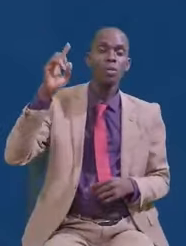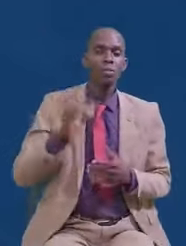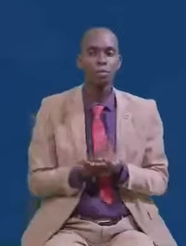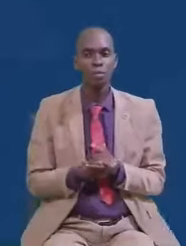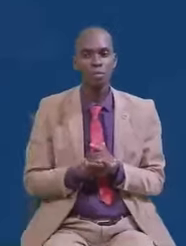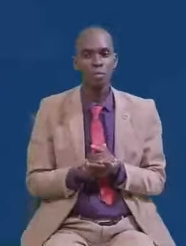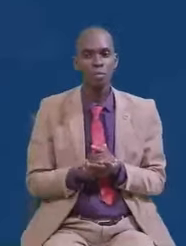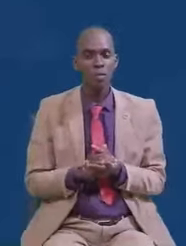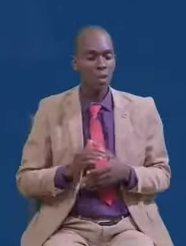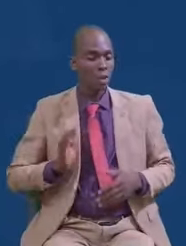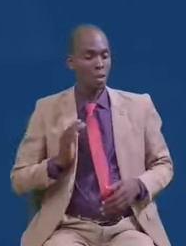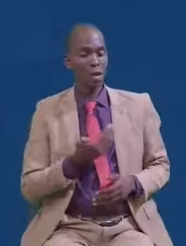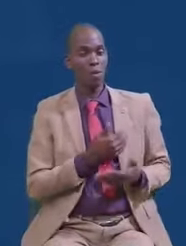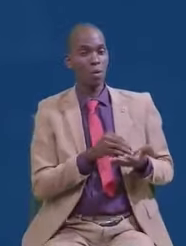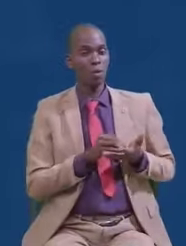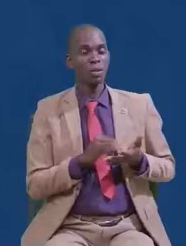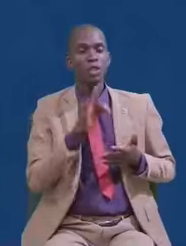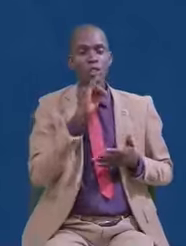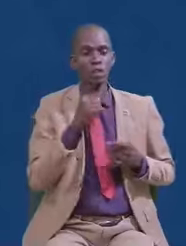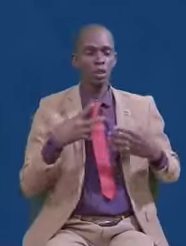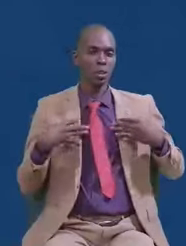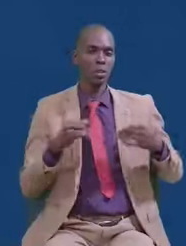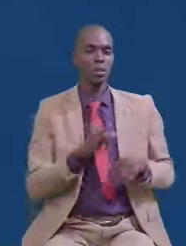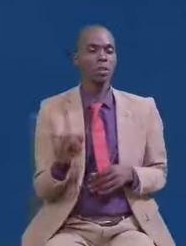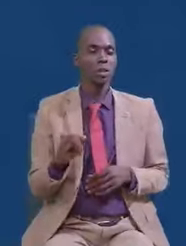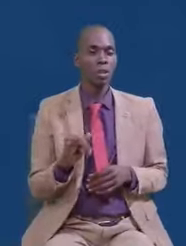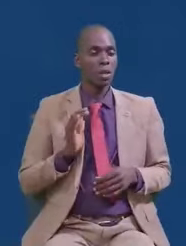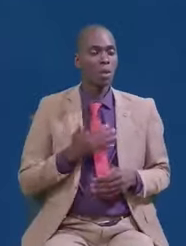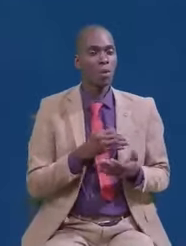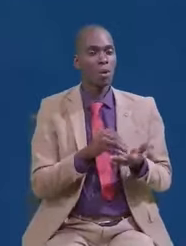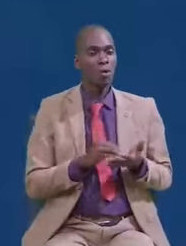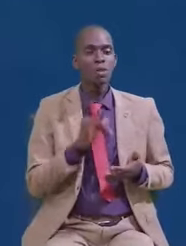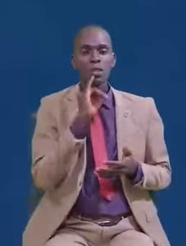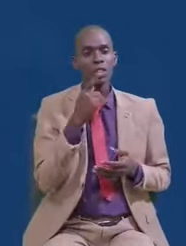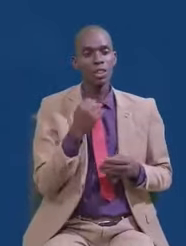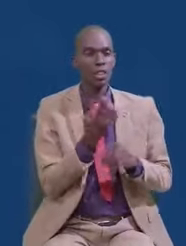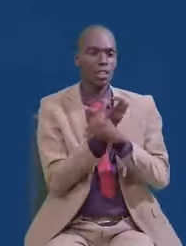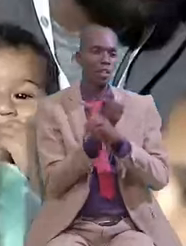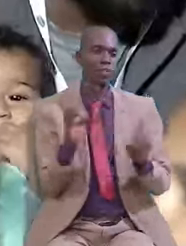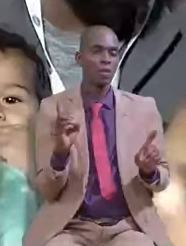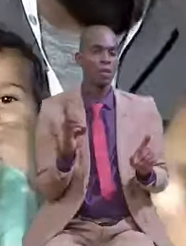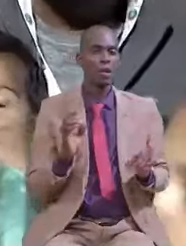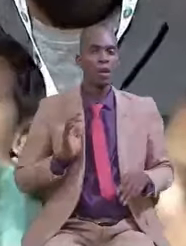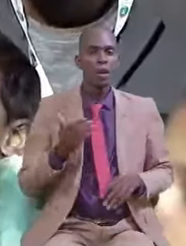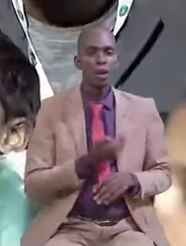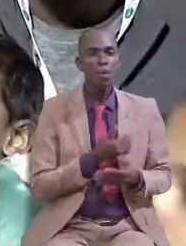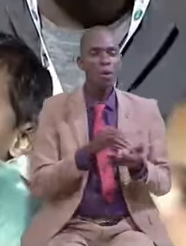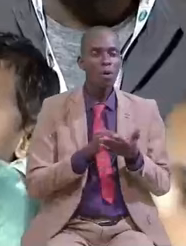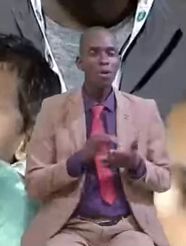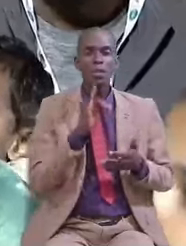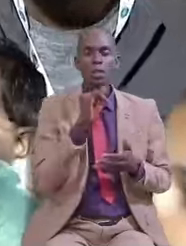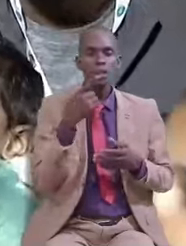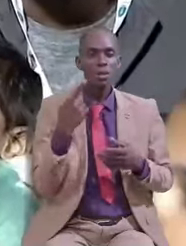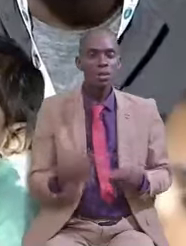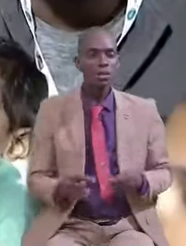À nous la guérison. À nous la délivrance. À nous la libération.